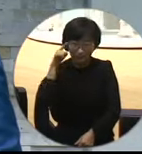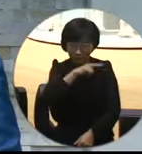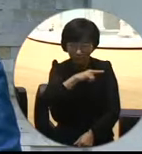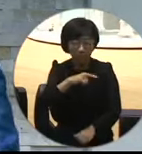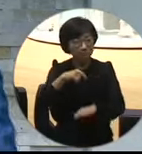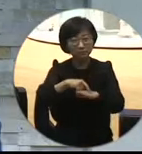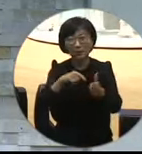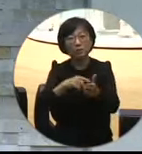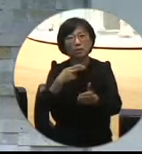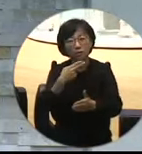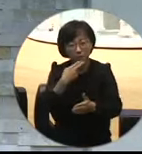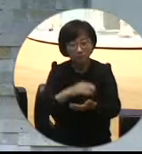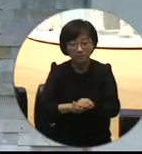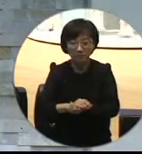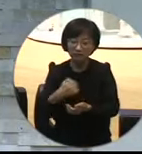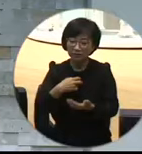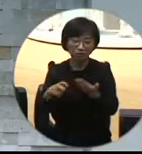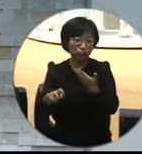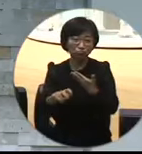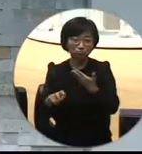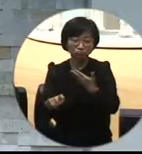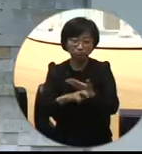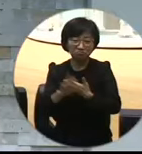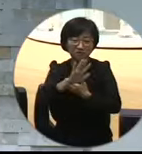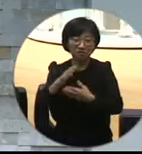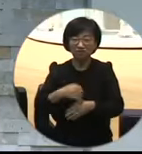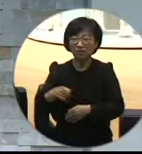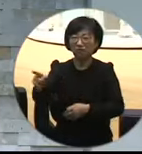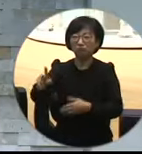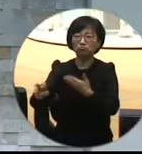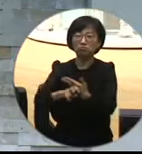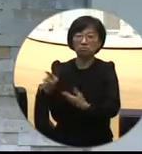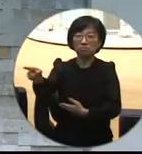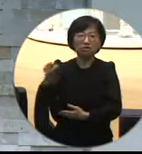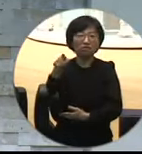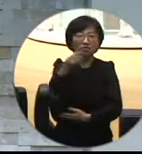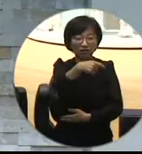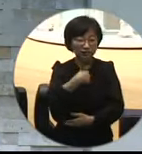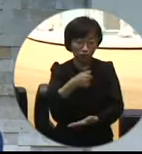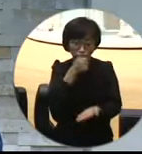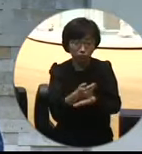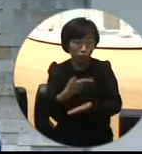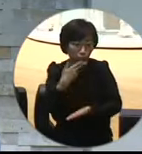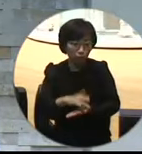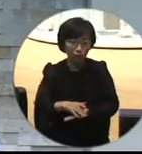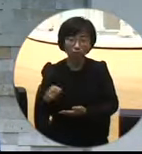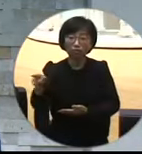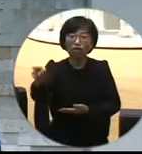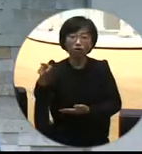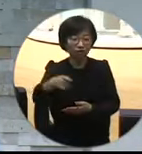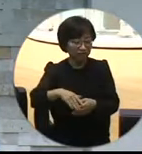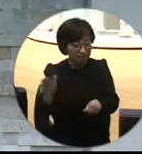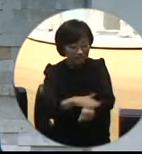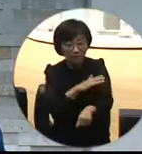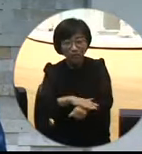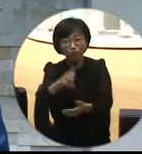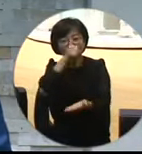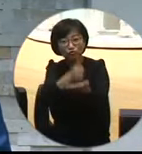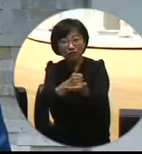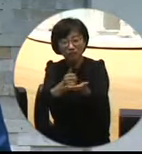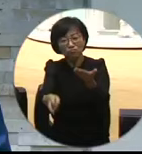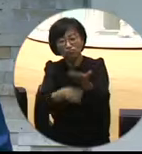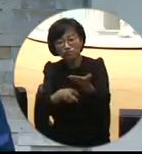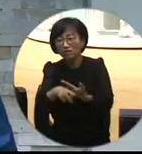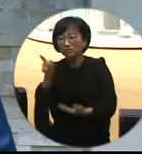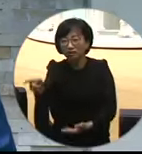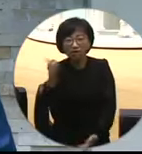그 과정에서 불법을 저질렀다고 표현하면서 자신은 잘못이 없다는 내용을